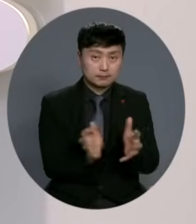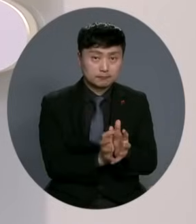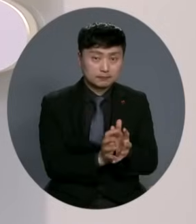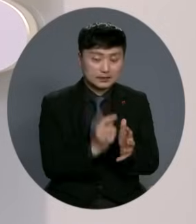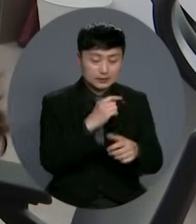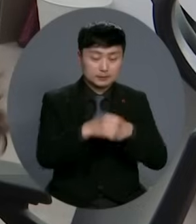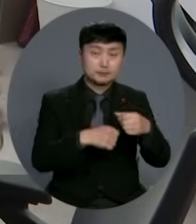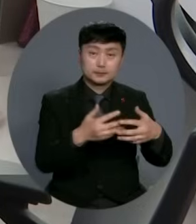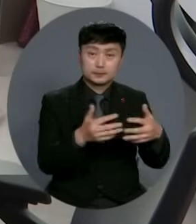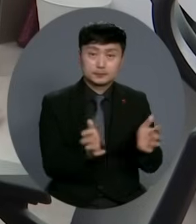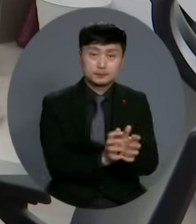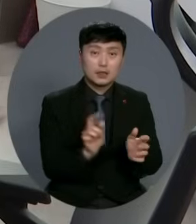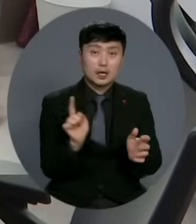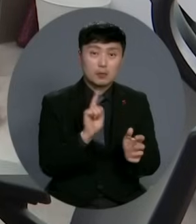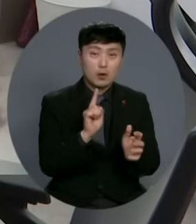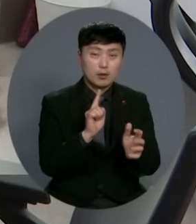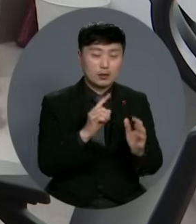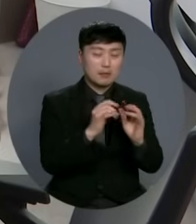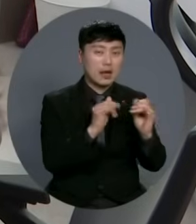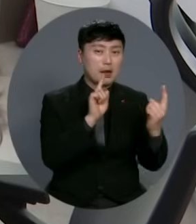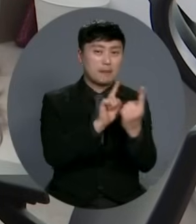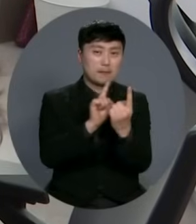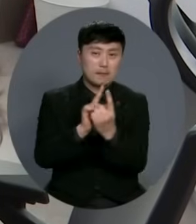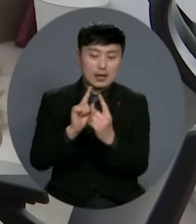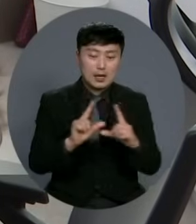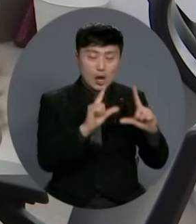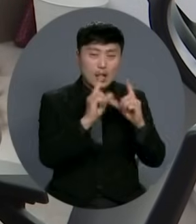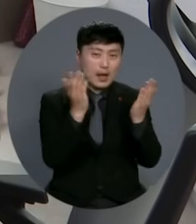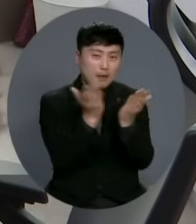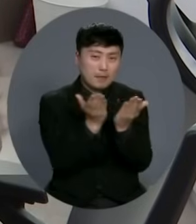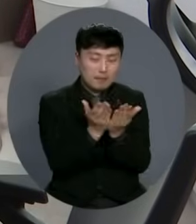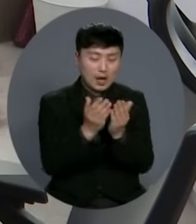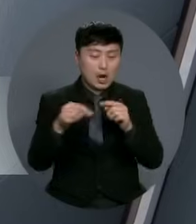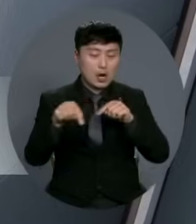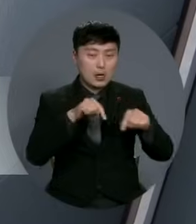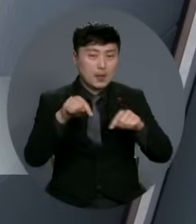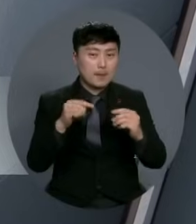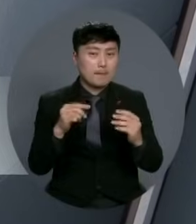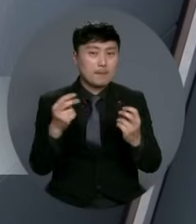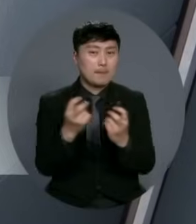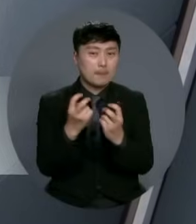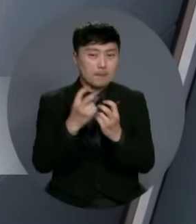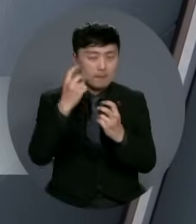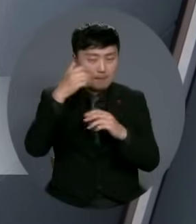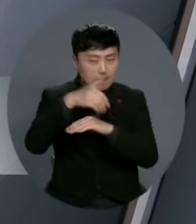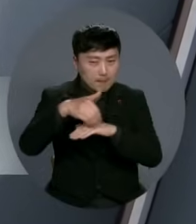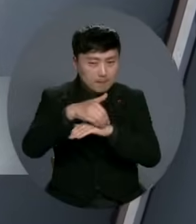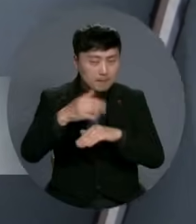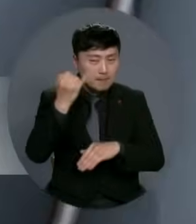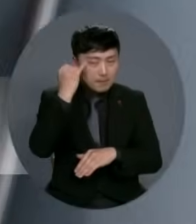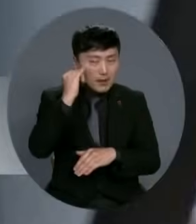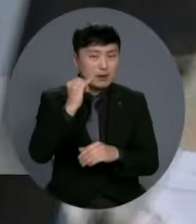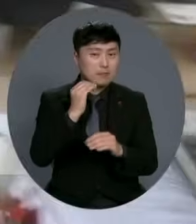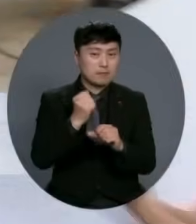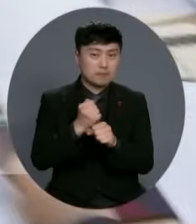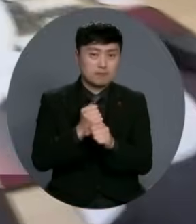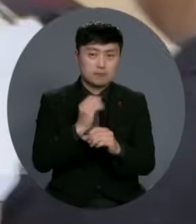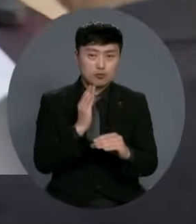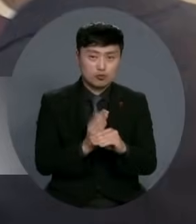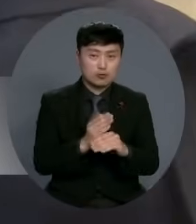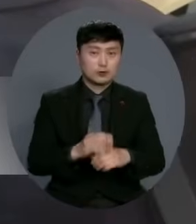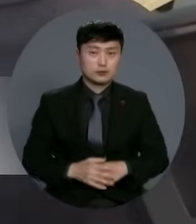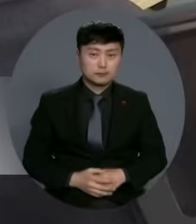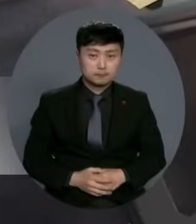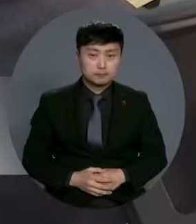민주당은 주민을 찾아다니며 생활 밀착형 정책개발에 힘쓰고 있습니다 훌륭한 인재를 영입해 가려운